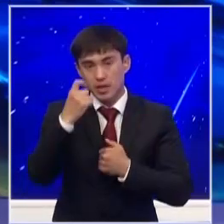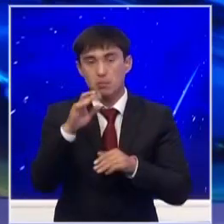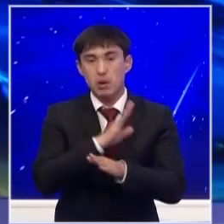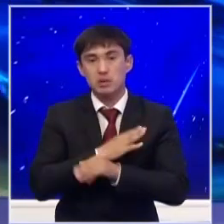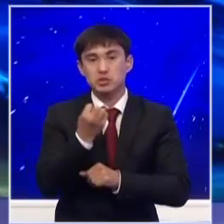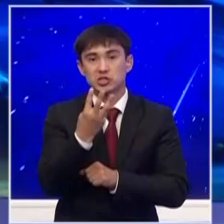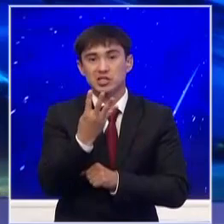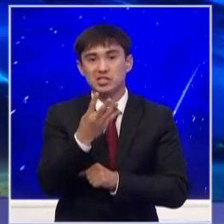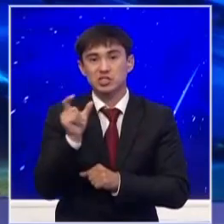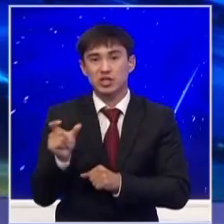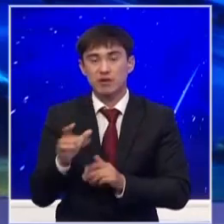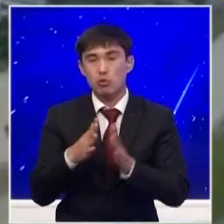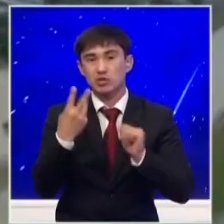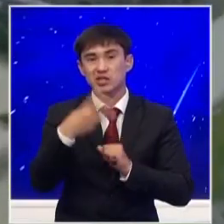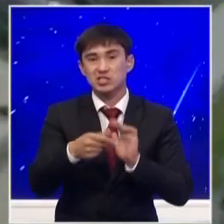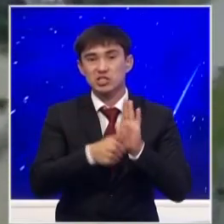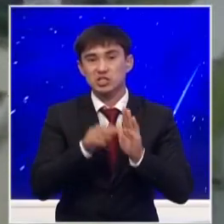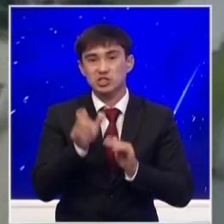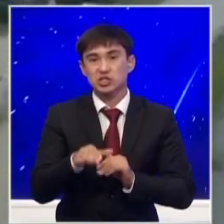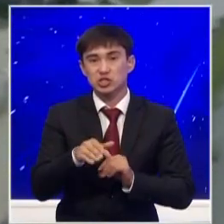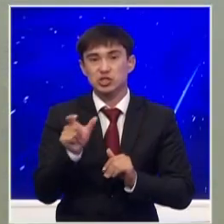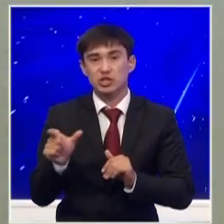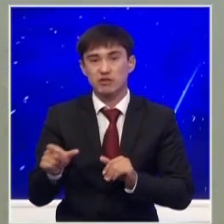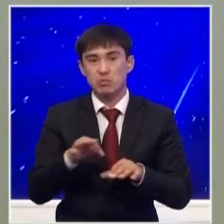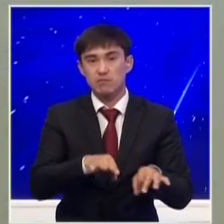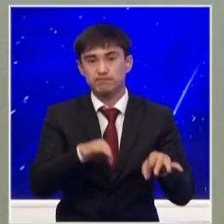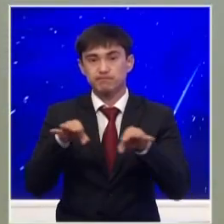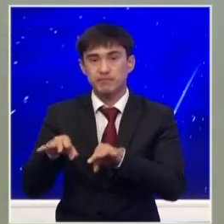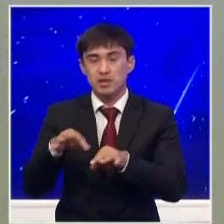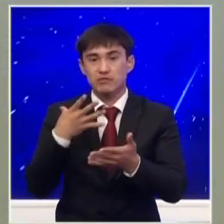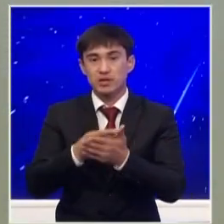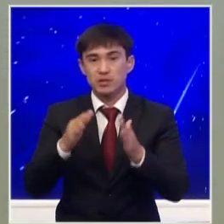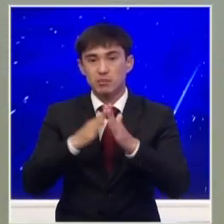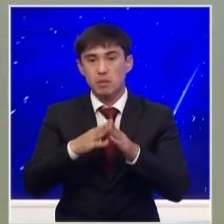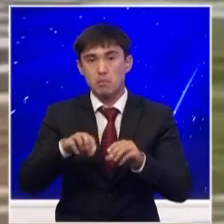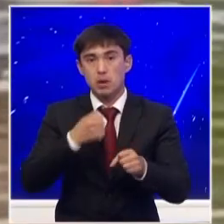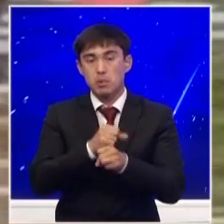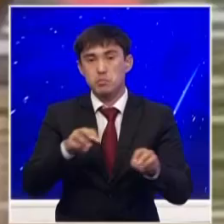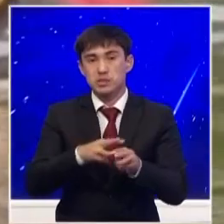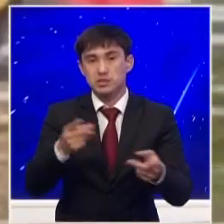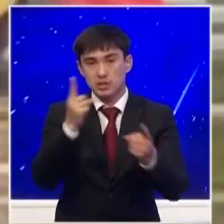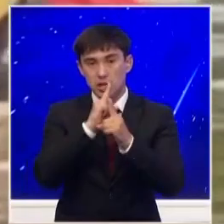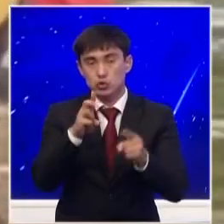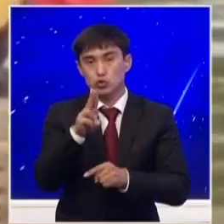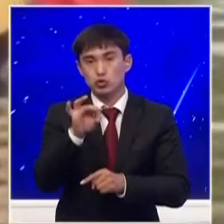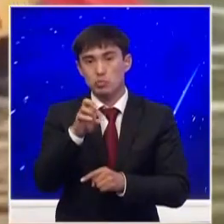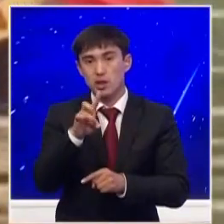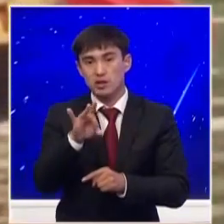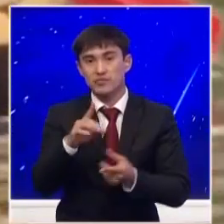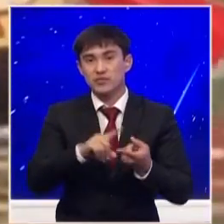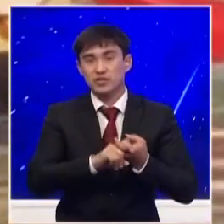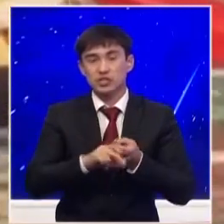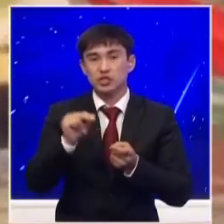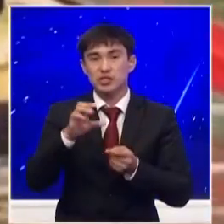погибли 14 человек, более 36 тысяч человек были вынуждены покинуть свои дома. Премьер-министр Италии Джорджа Мелани в связи с